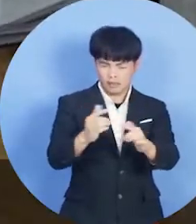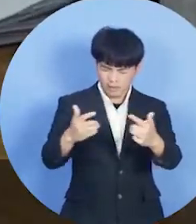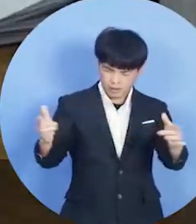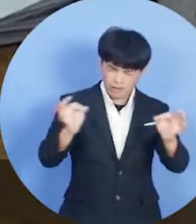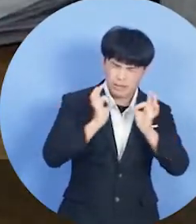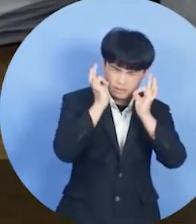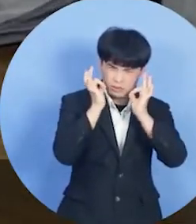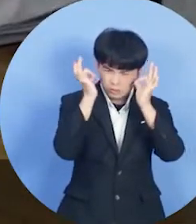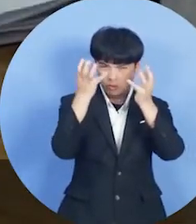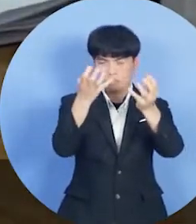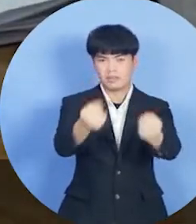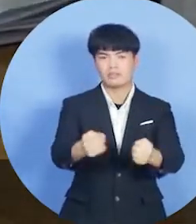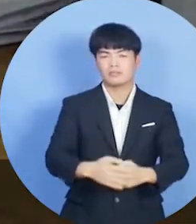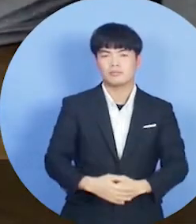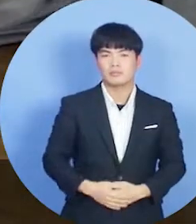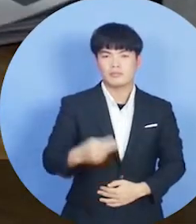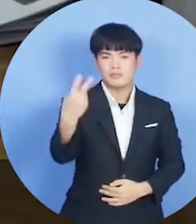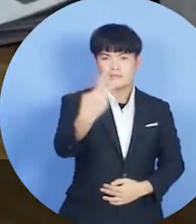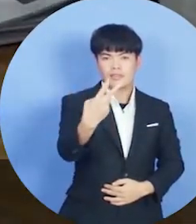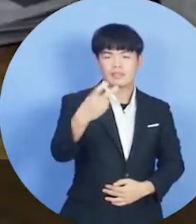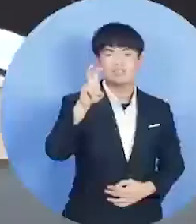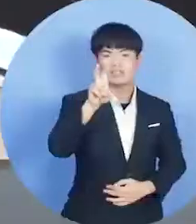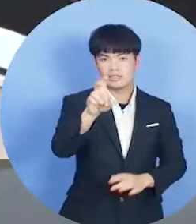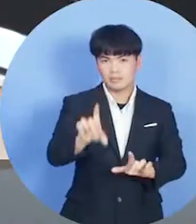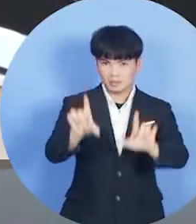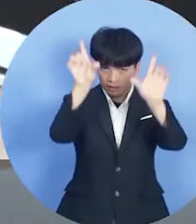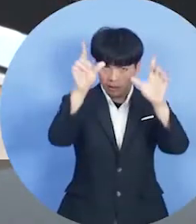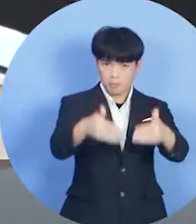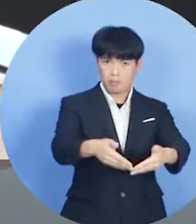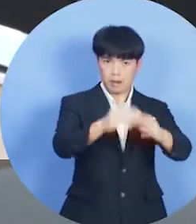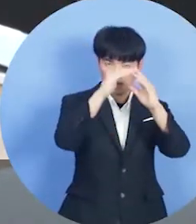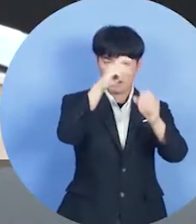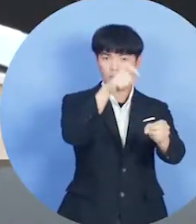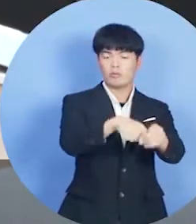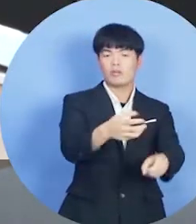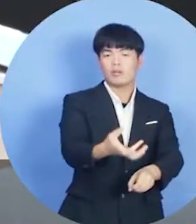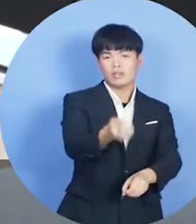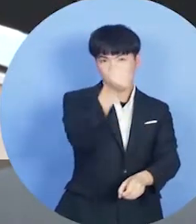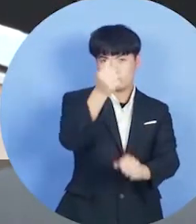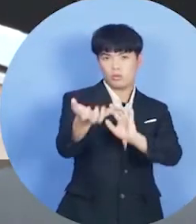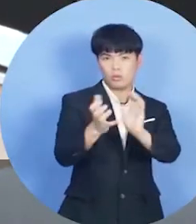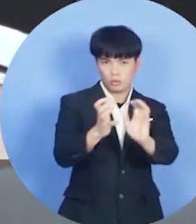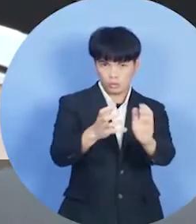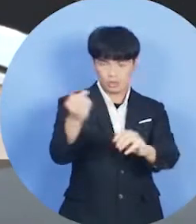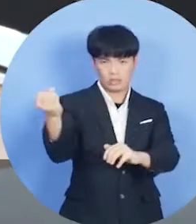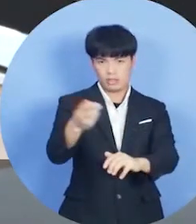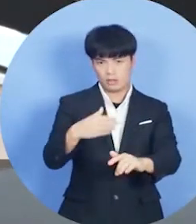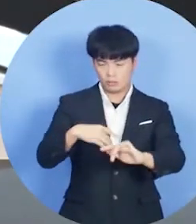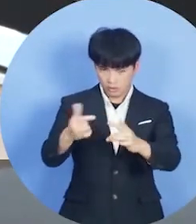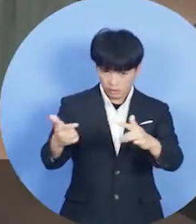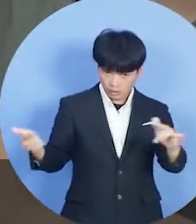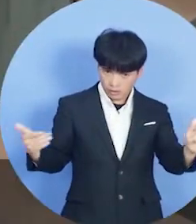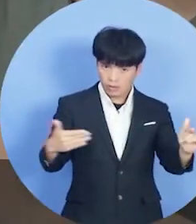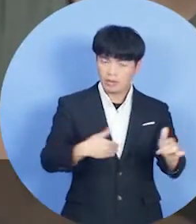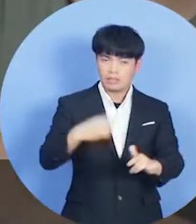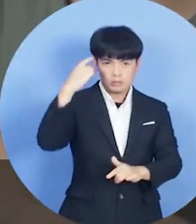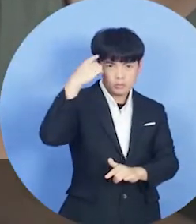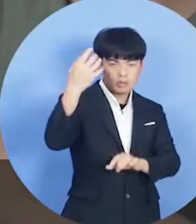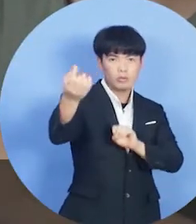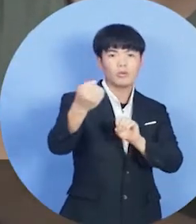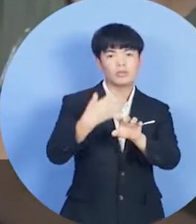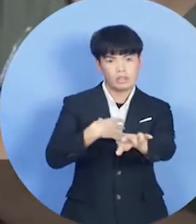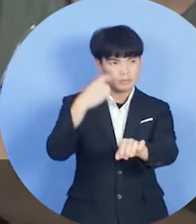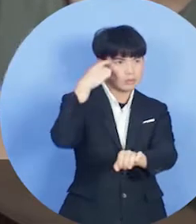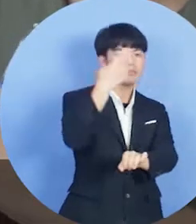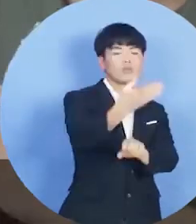발족 등 많은 노력을 기울여왔는데요. 2020년 준공을 목표로 각종 보고회 및 토론회, 설문조사 등을